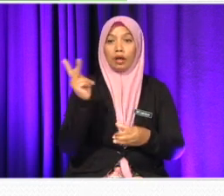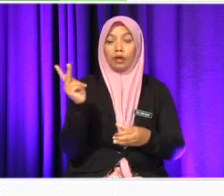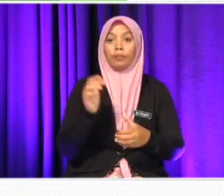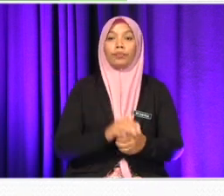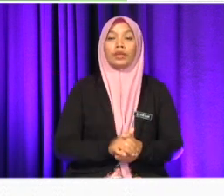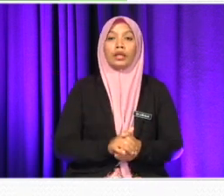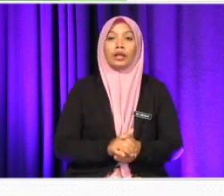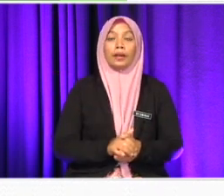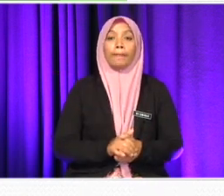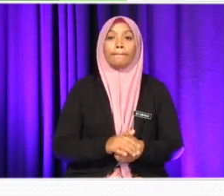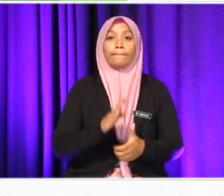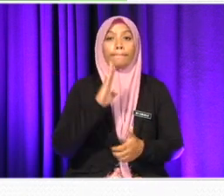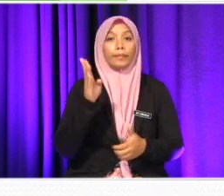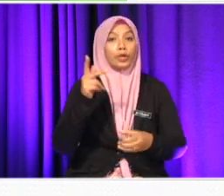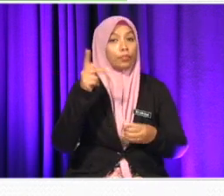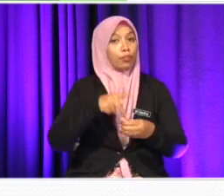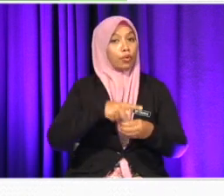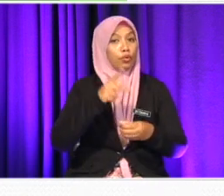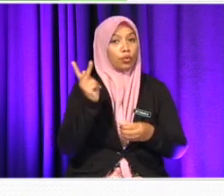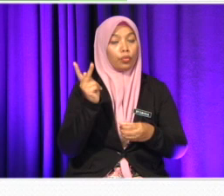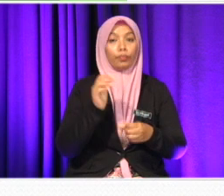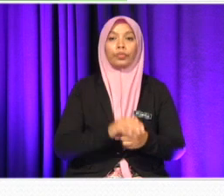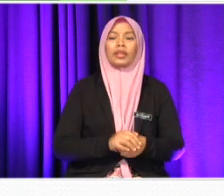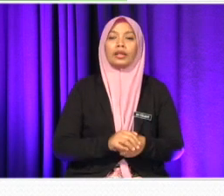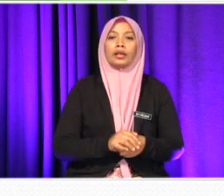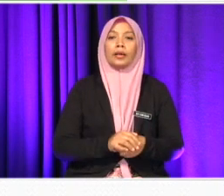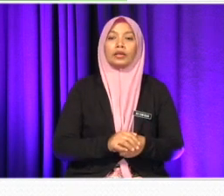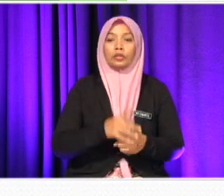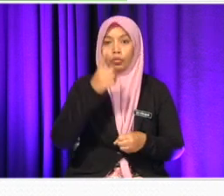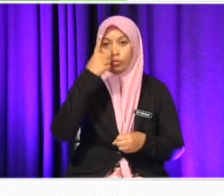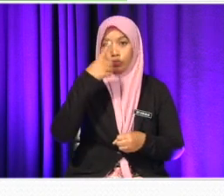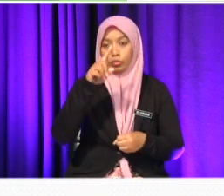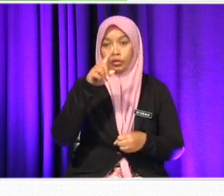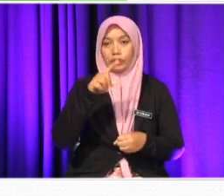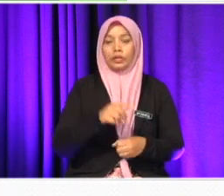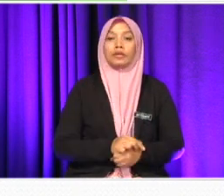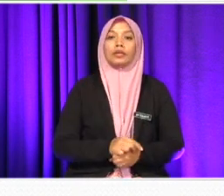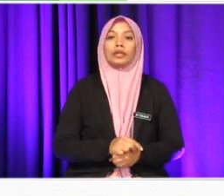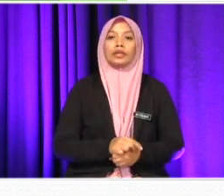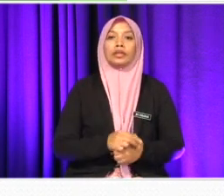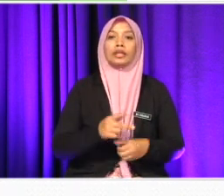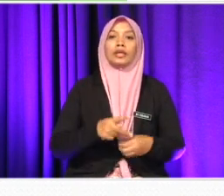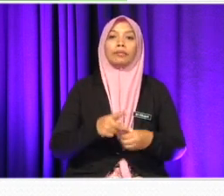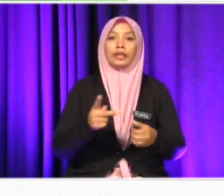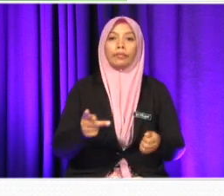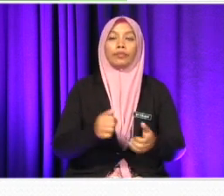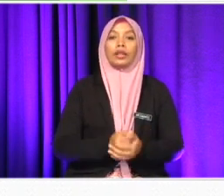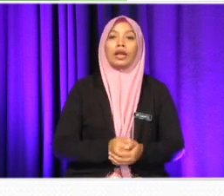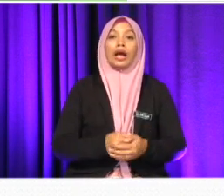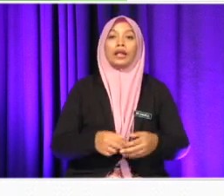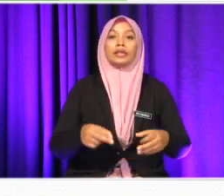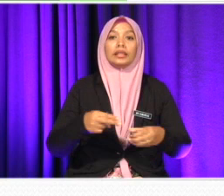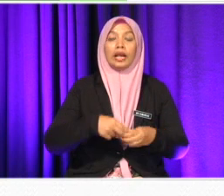pada produk Adapun operasi ini kepada primatan jadi pengeluaran berfungsi menghasilkan produk atau